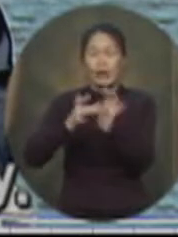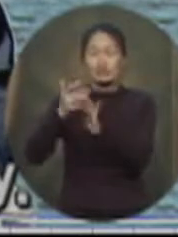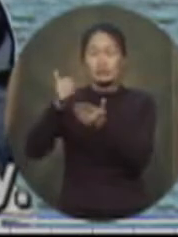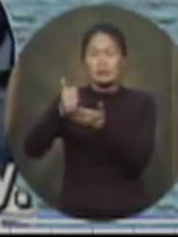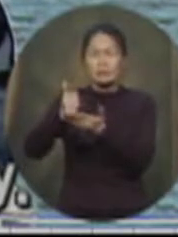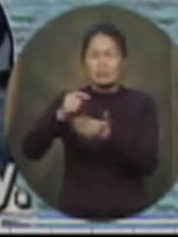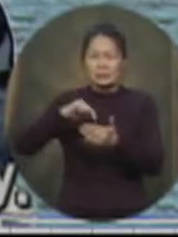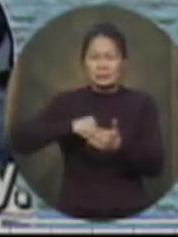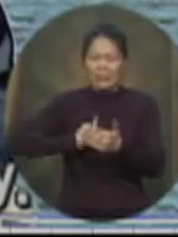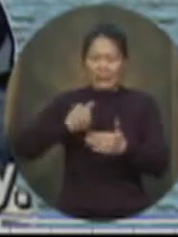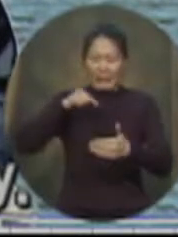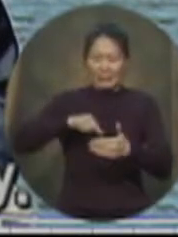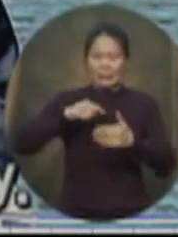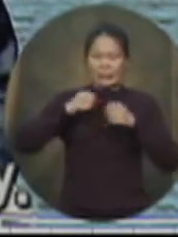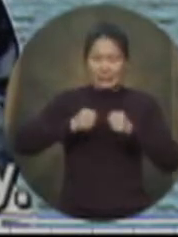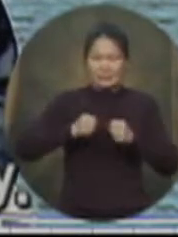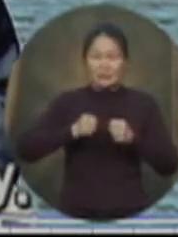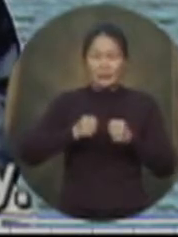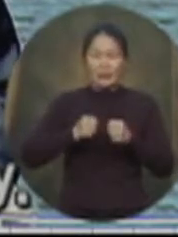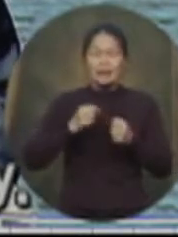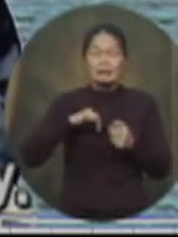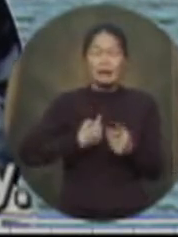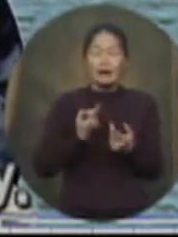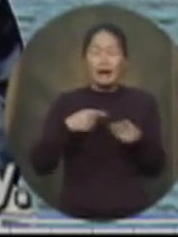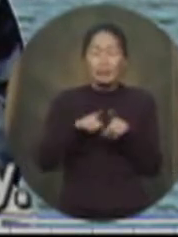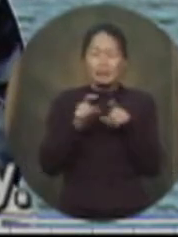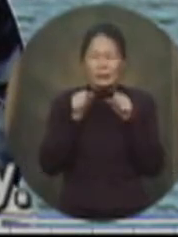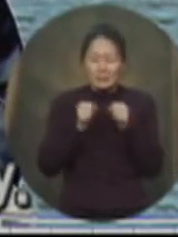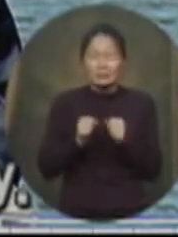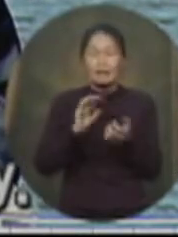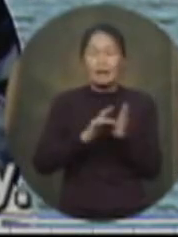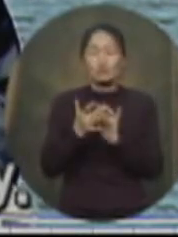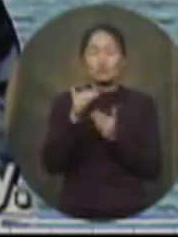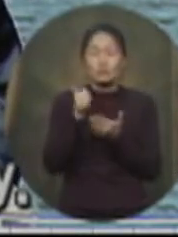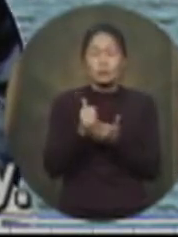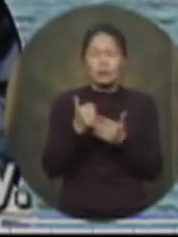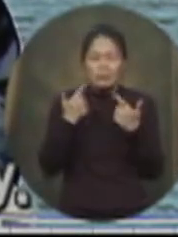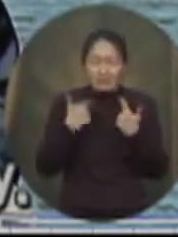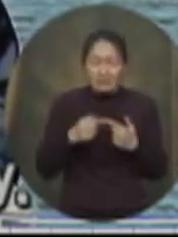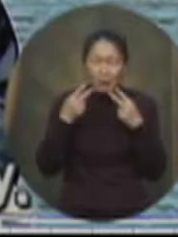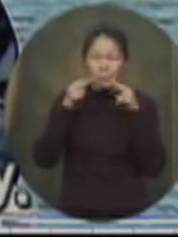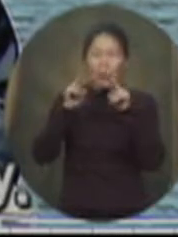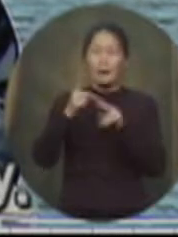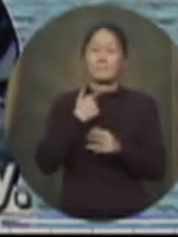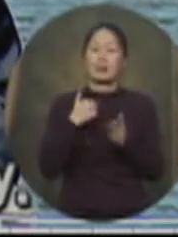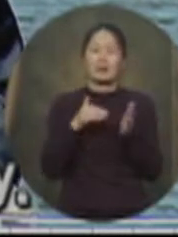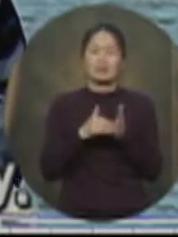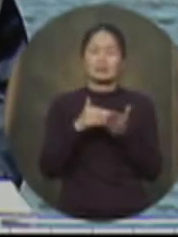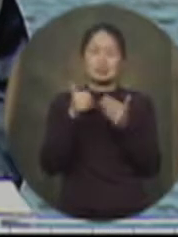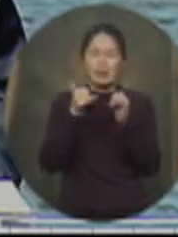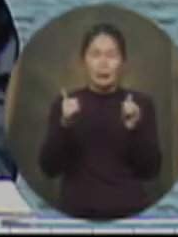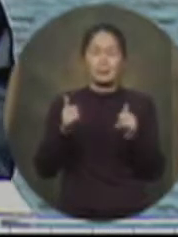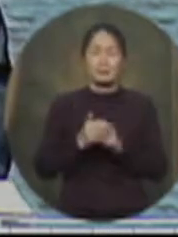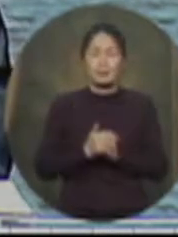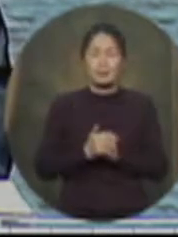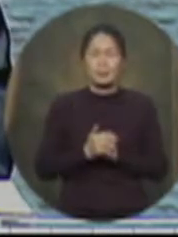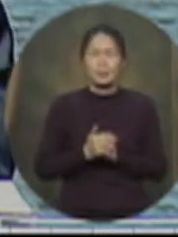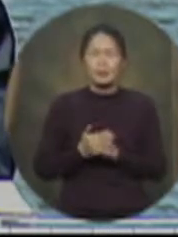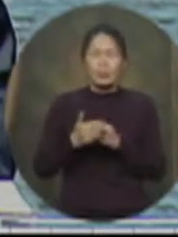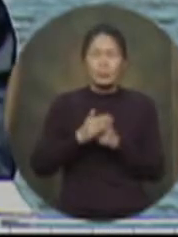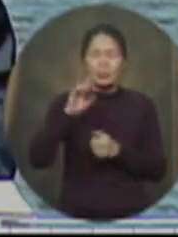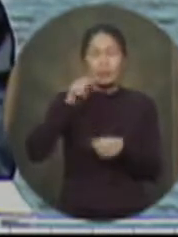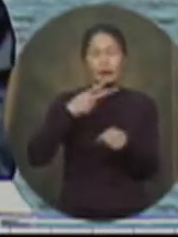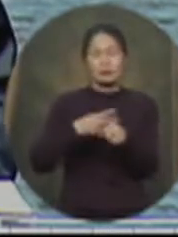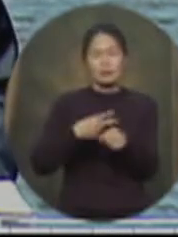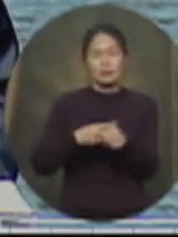안에 계신 주님 자유와 함께 아시는 예수님으로 늘 그렇게 바라보았던 사람입니다 그러므로 사도